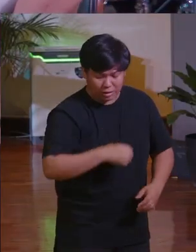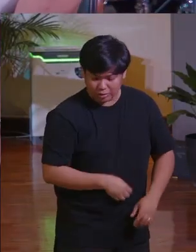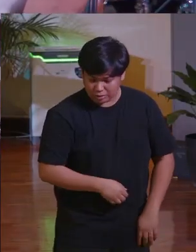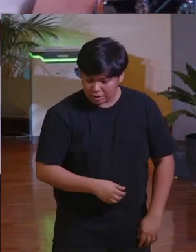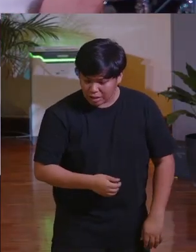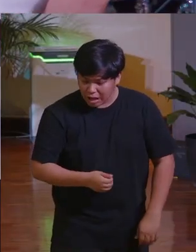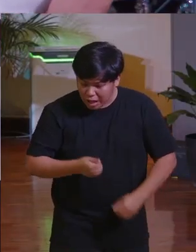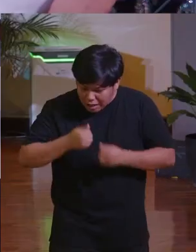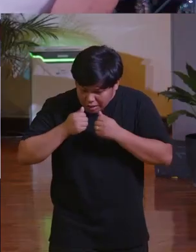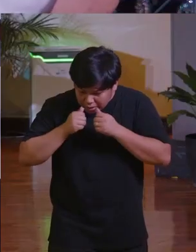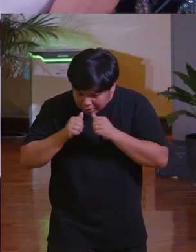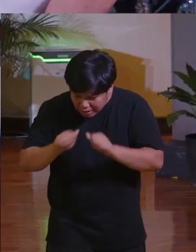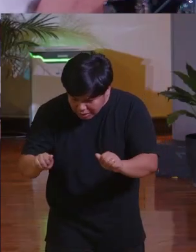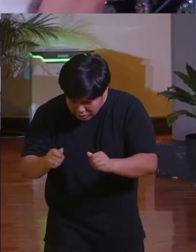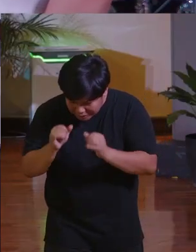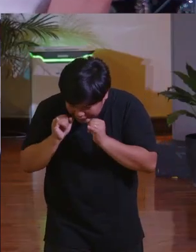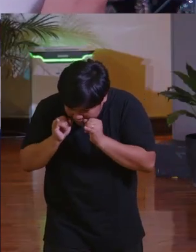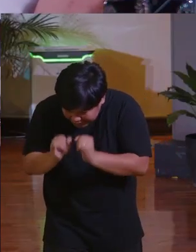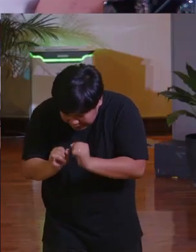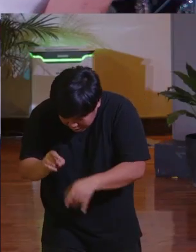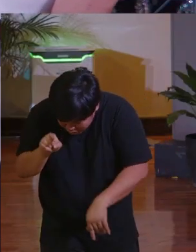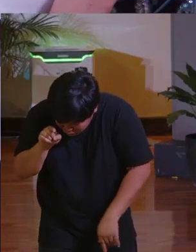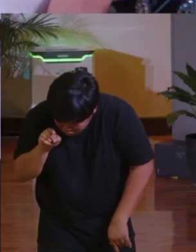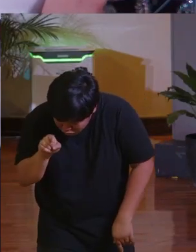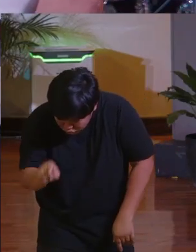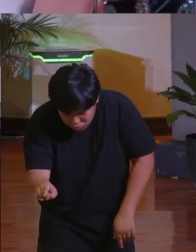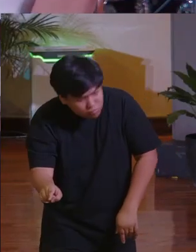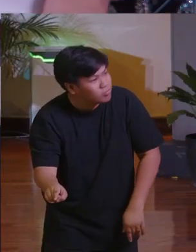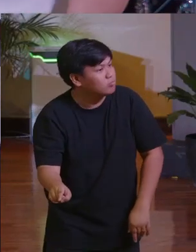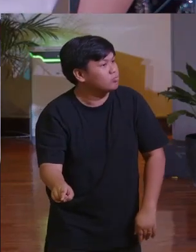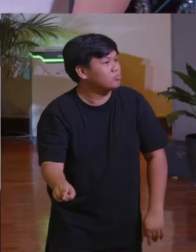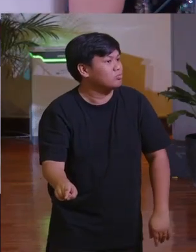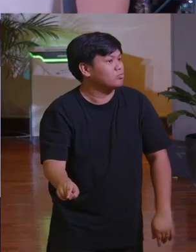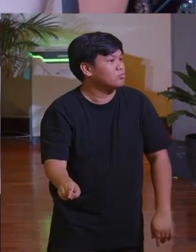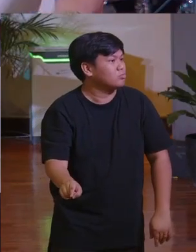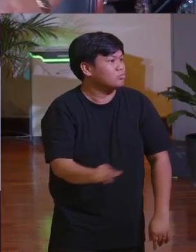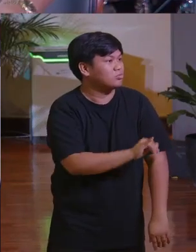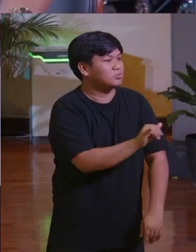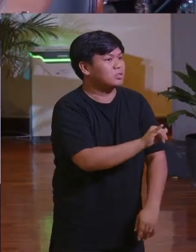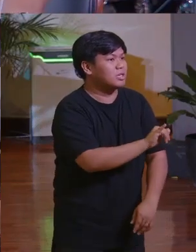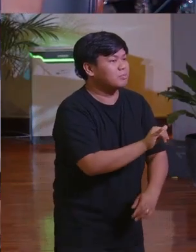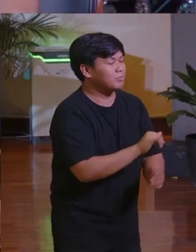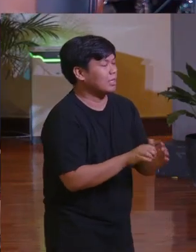son of Amittai. No?